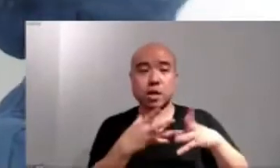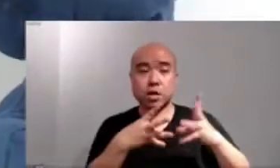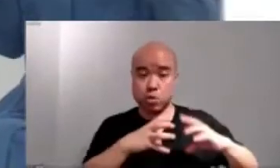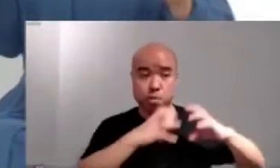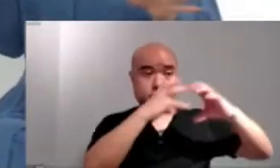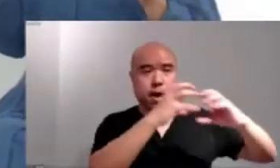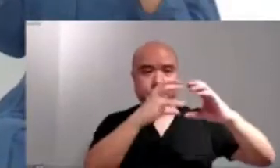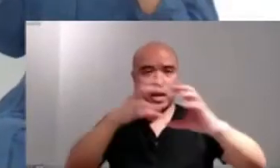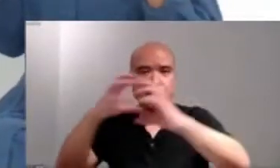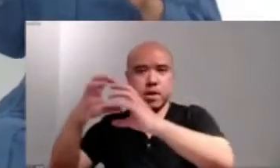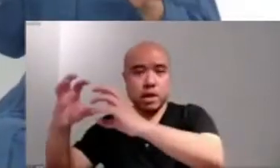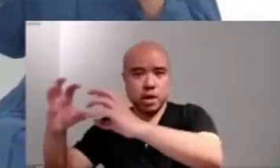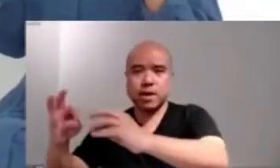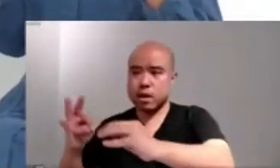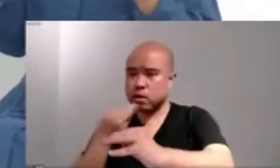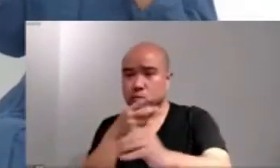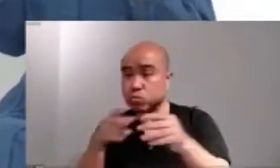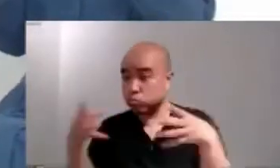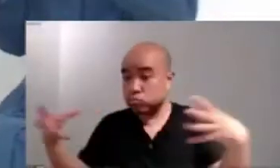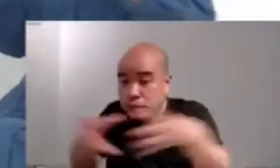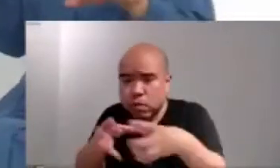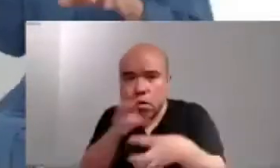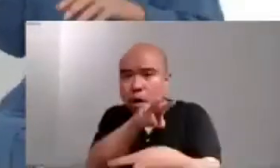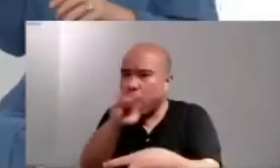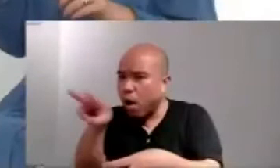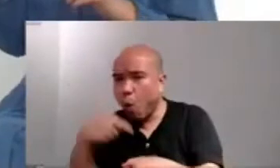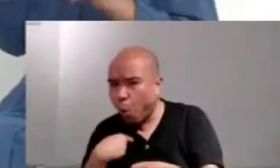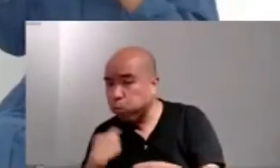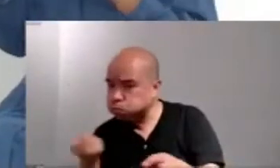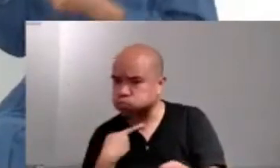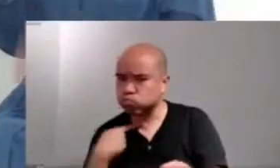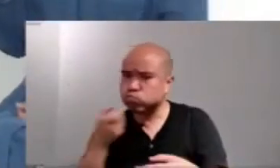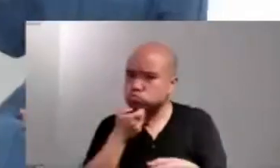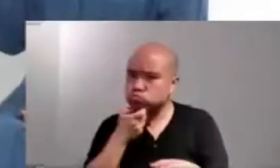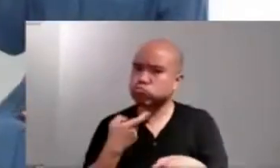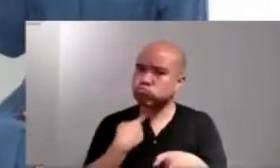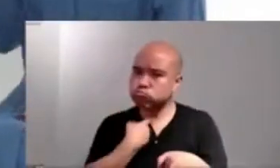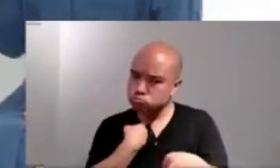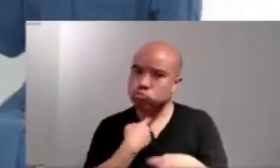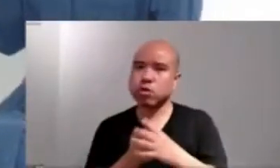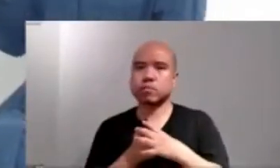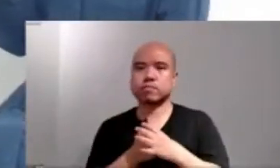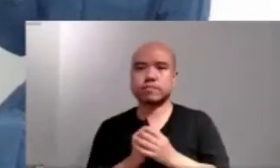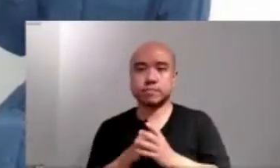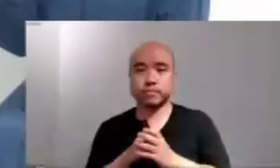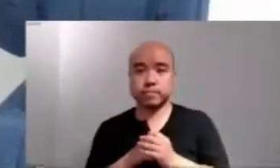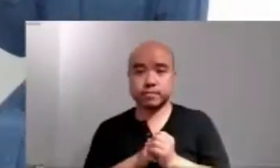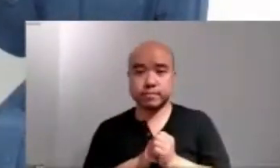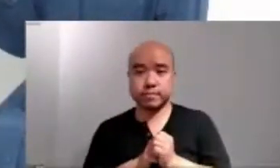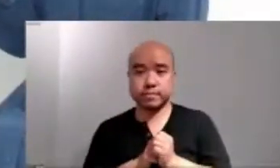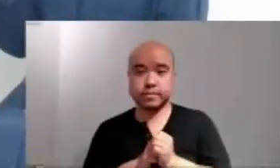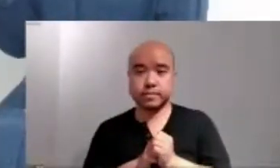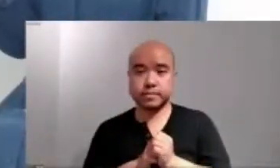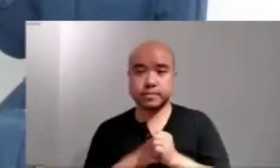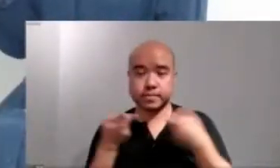以一次過咁樣，大家就睇到哦，有邊啲係邊個可以攞走咁樣。咁我哋覺得我哋有個 slogan 嘅，咁呢個動作就我哋叫